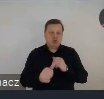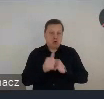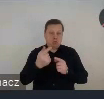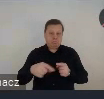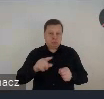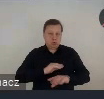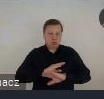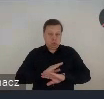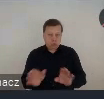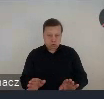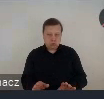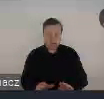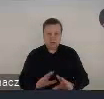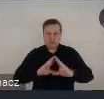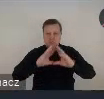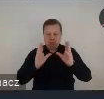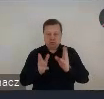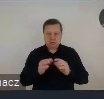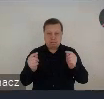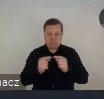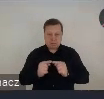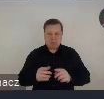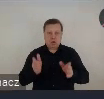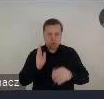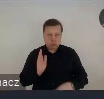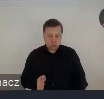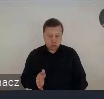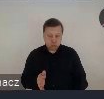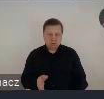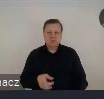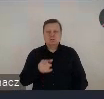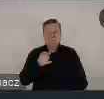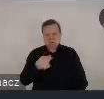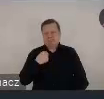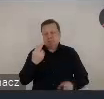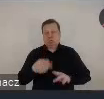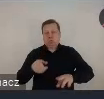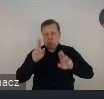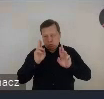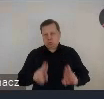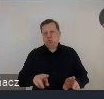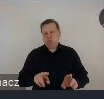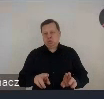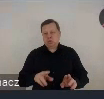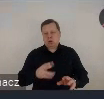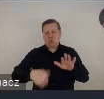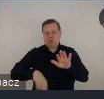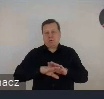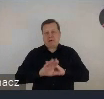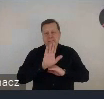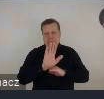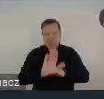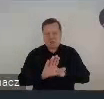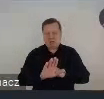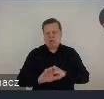dokumenty, kiedy wszystko się zgadza, no to na tej podstawie uznajemy, że dane osoby są upoważnione do